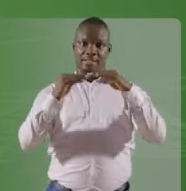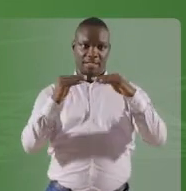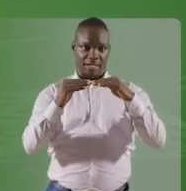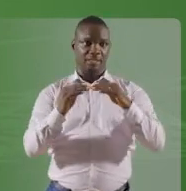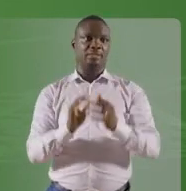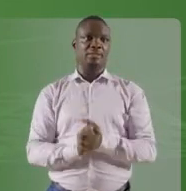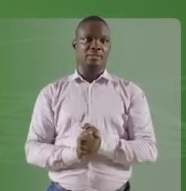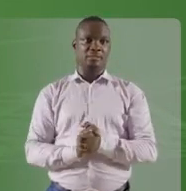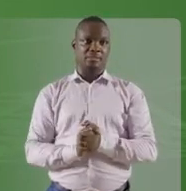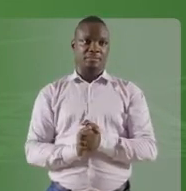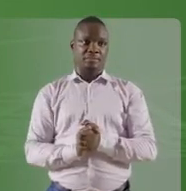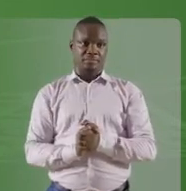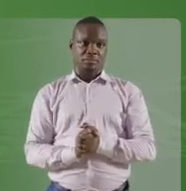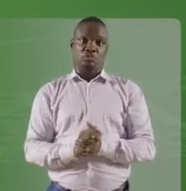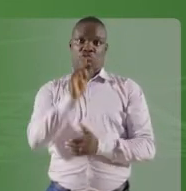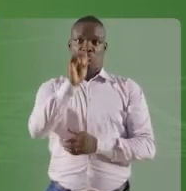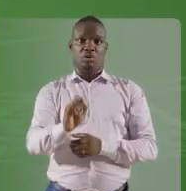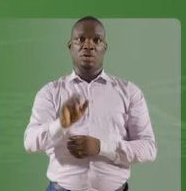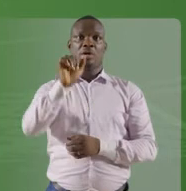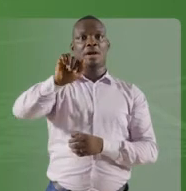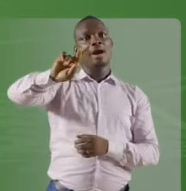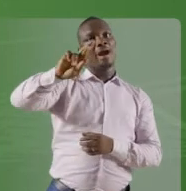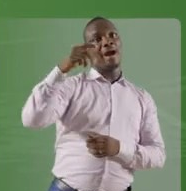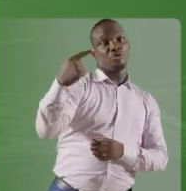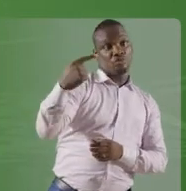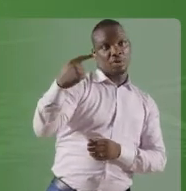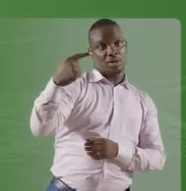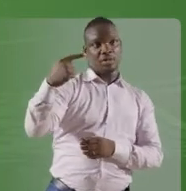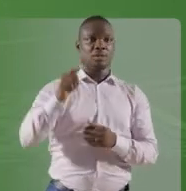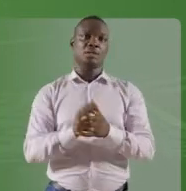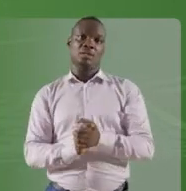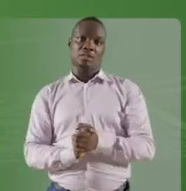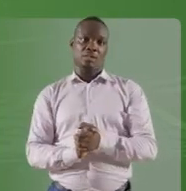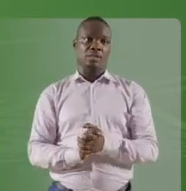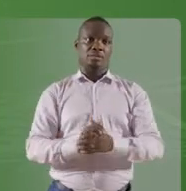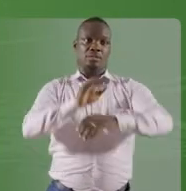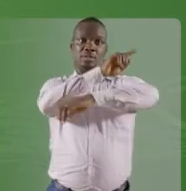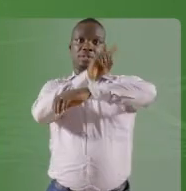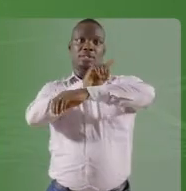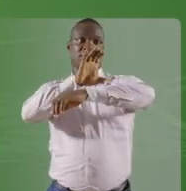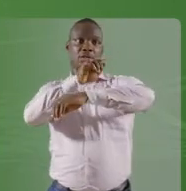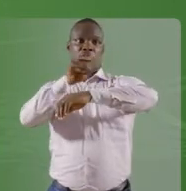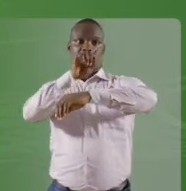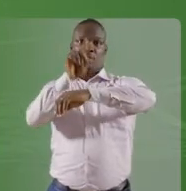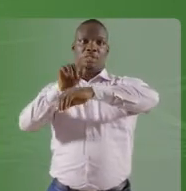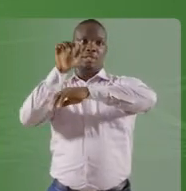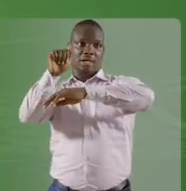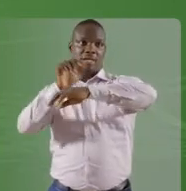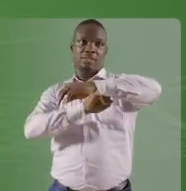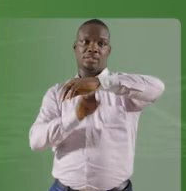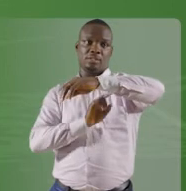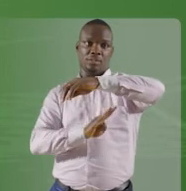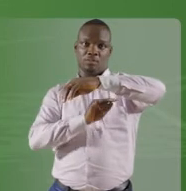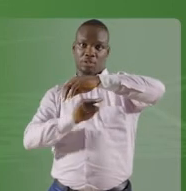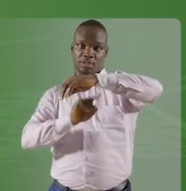ailleurs, argument du rapport ZC moins ZA sur ZB moins ZA est